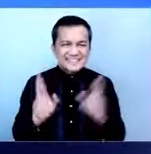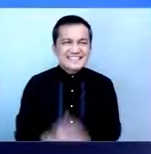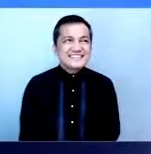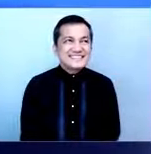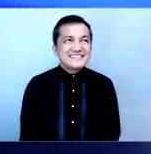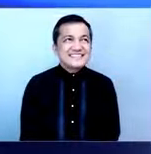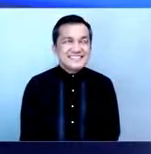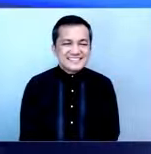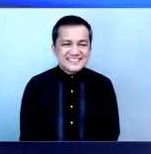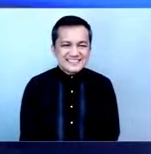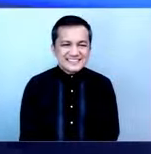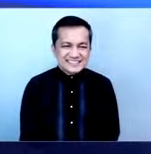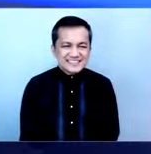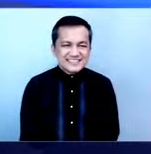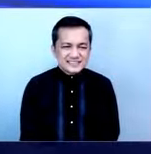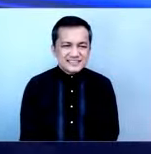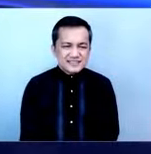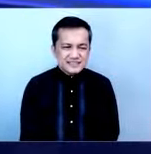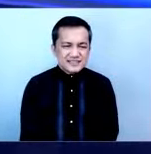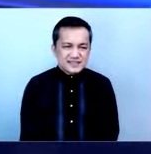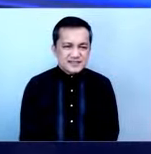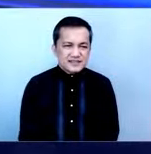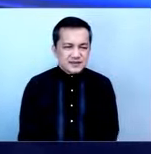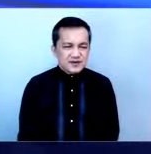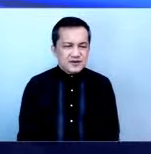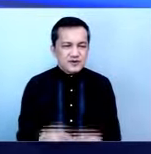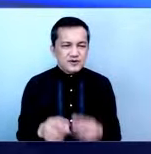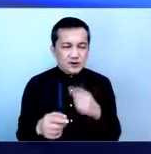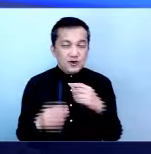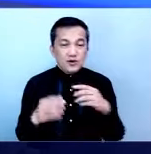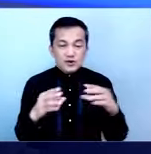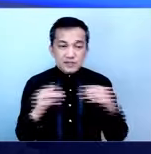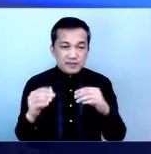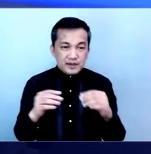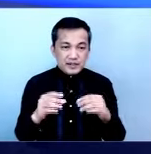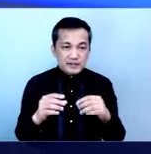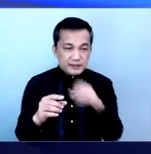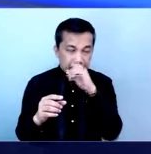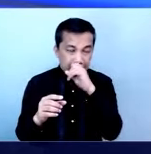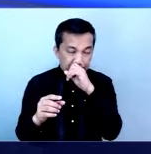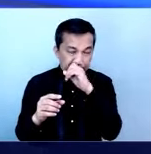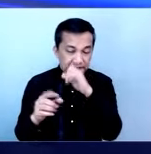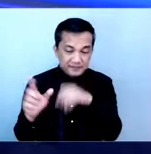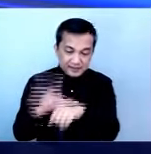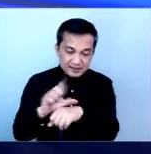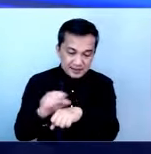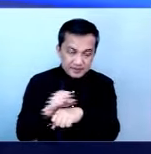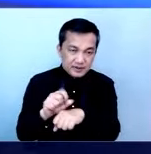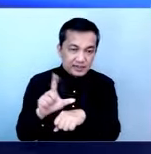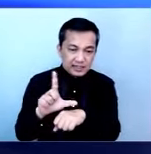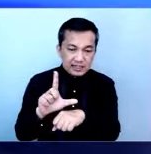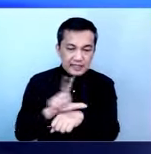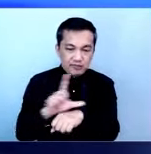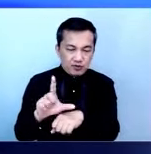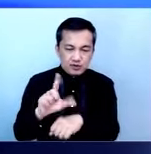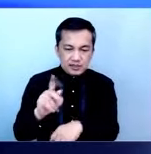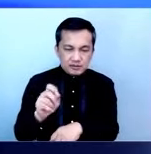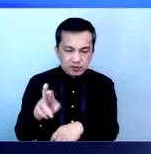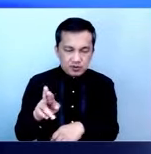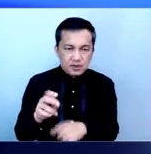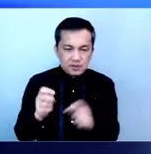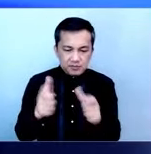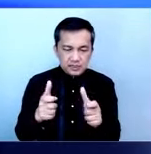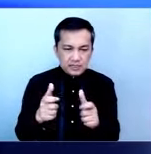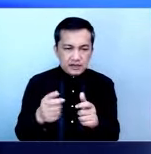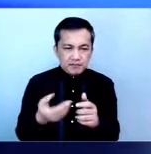Mami Chiki, ito ha, usapang labor po tayo. Perwisyong dulot ng katrabaho at biglaang termination sa isang empleyado. Yan